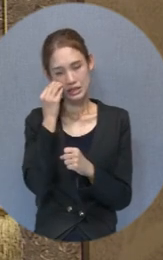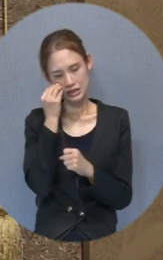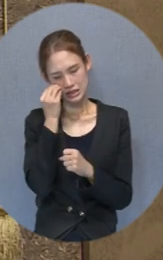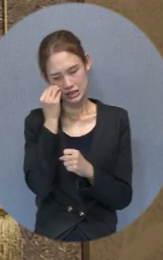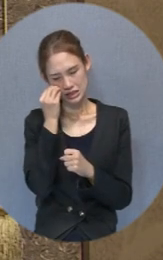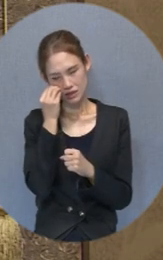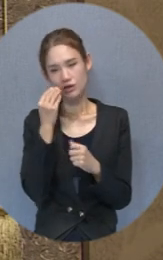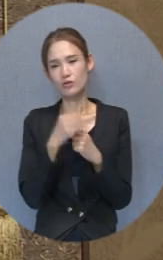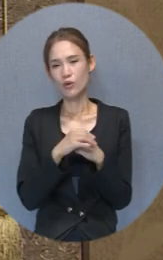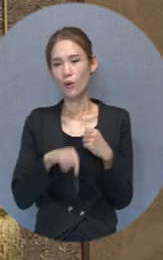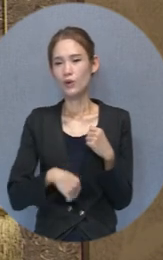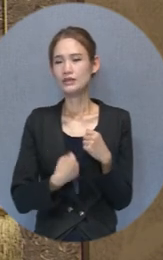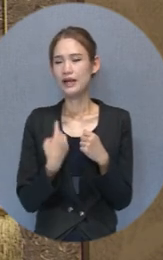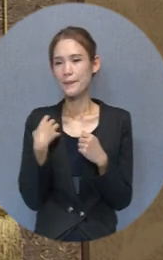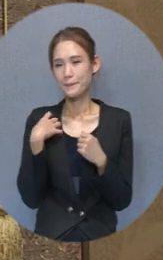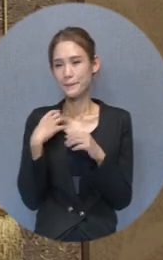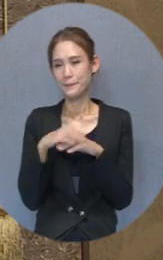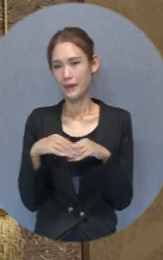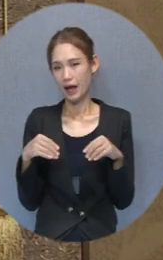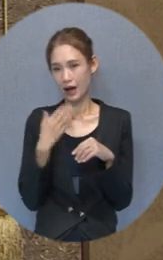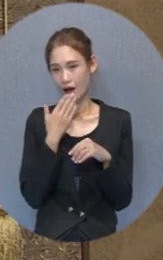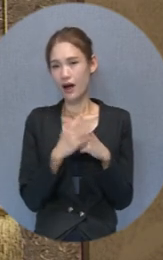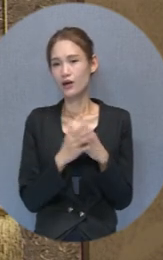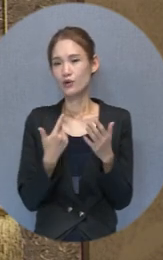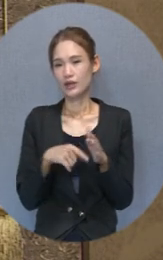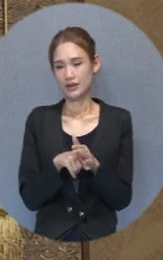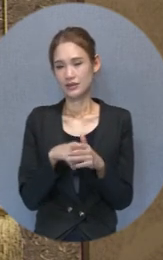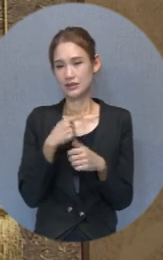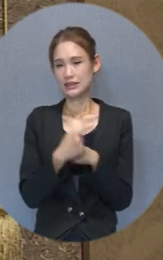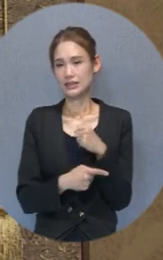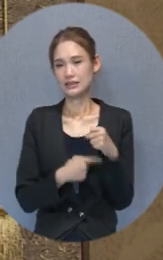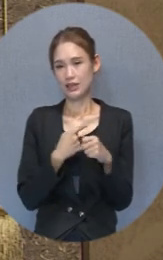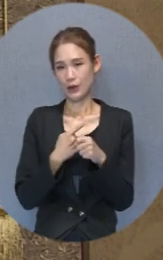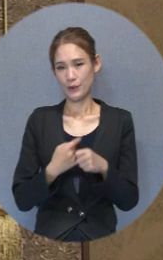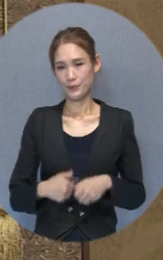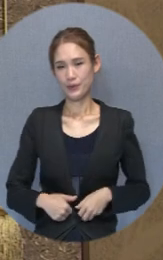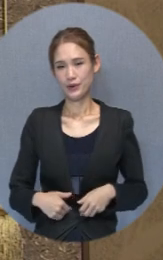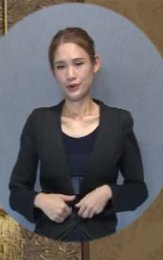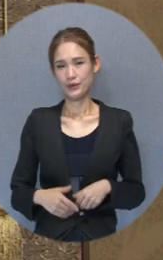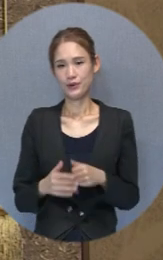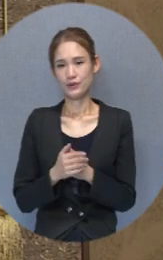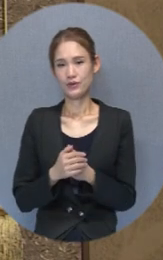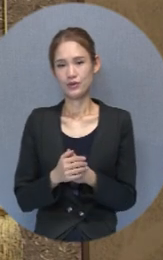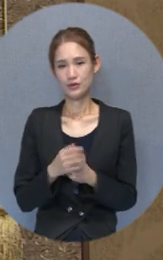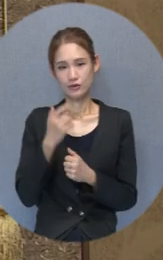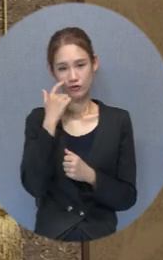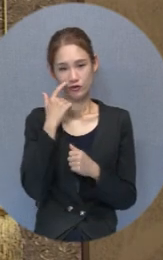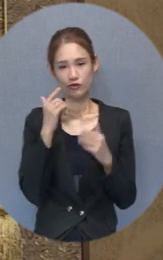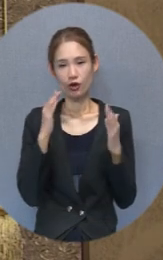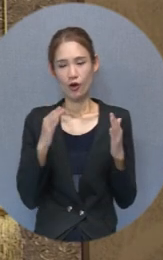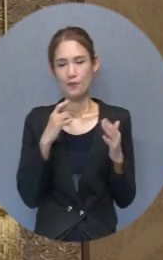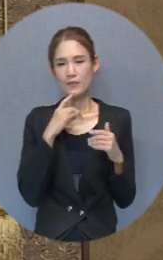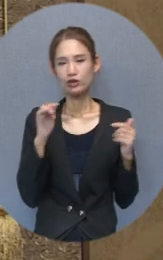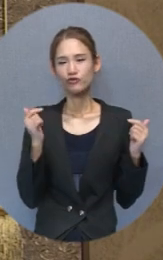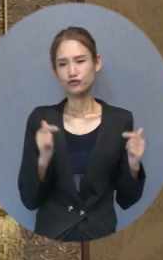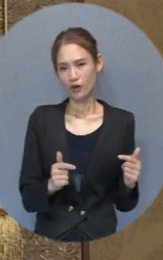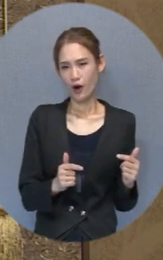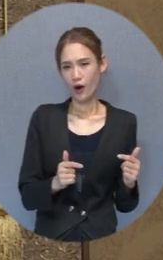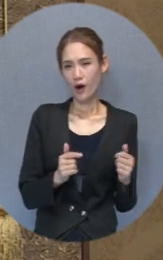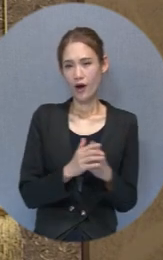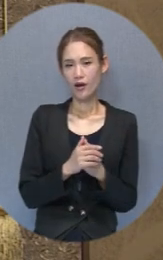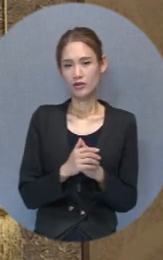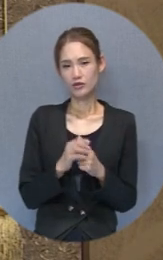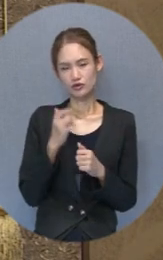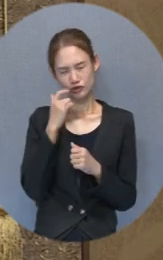그 부분을 혼자서 해결해 하는 동안에 네. 그래서 이제 그 선생님이 이걸 6개월만 줄여도